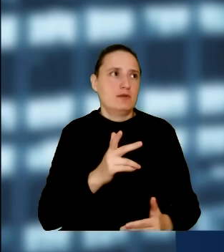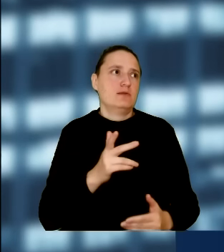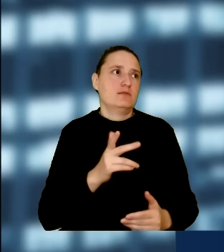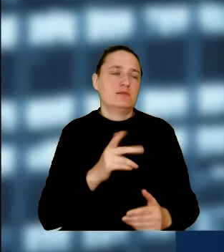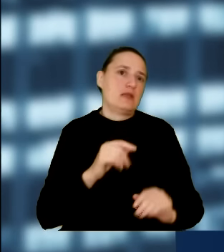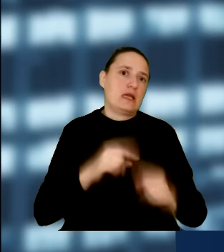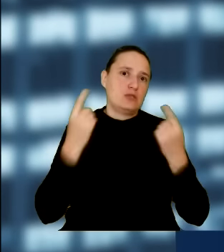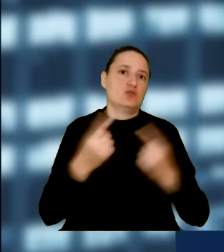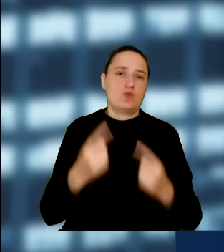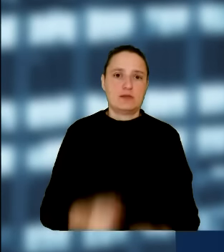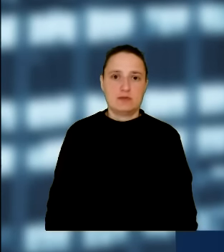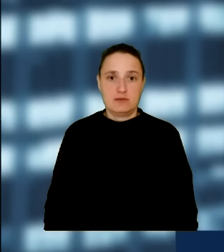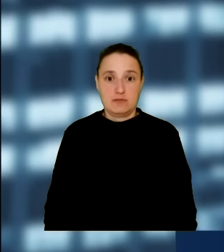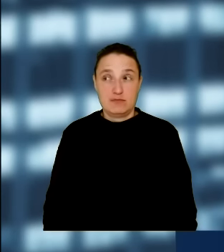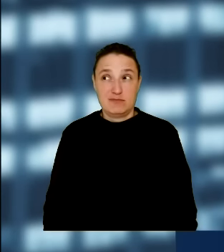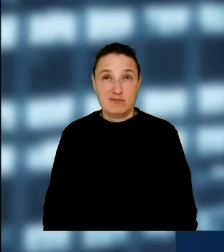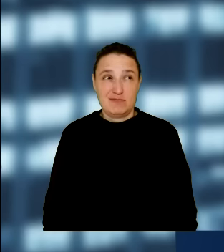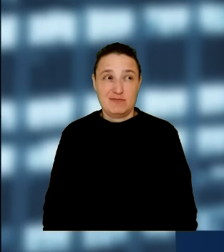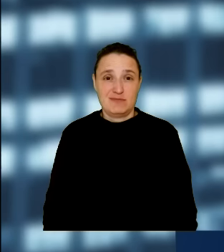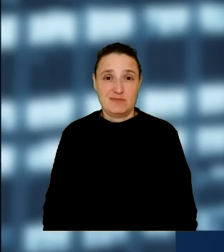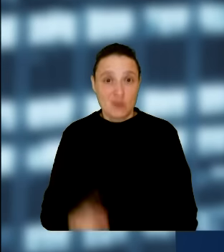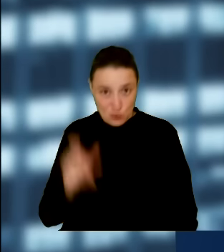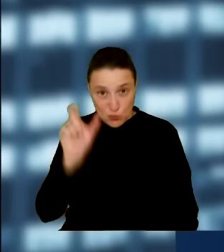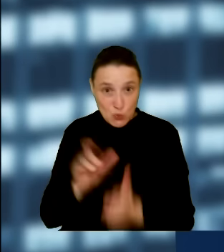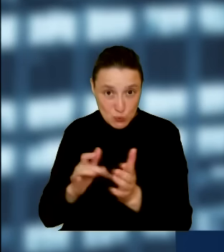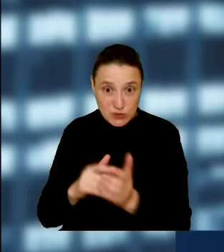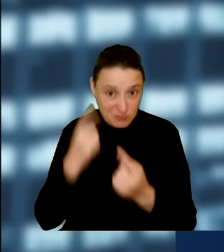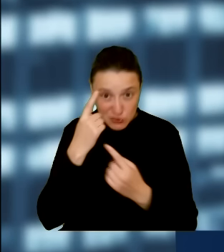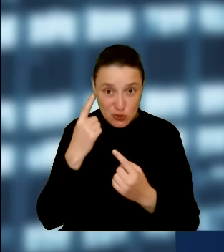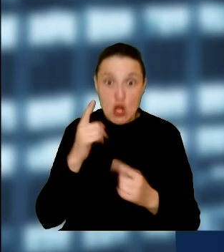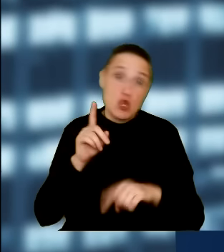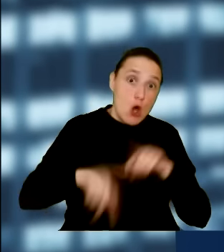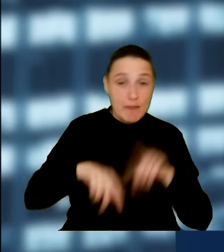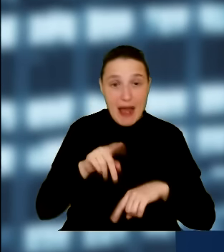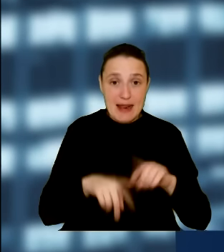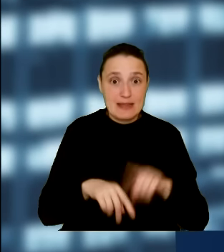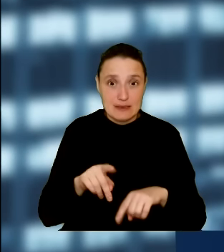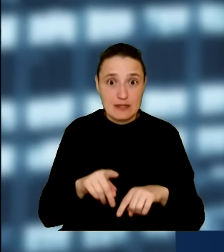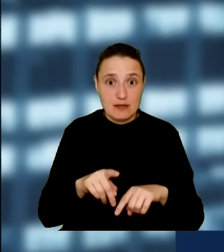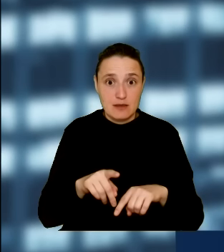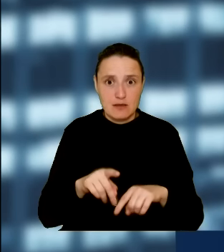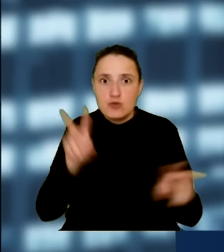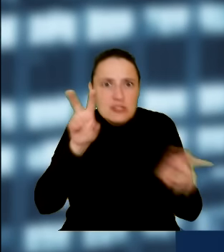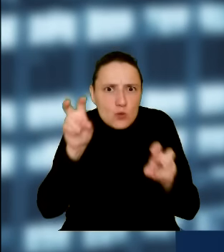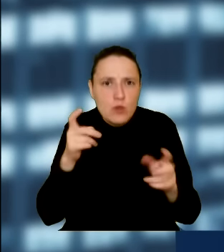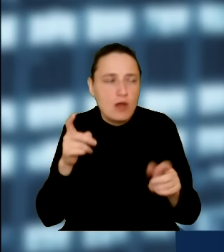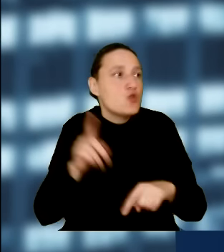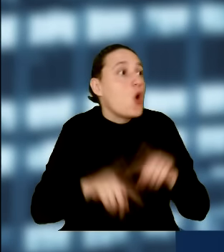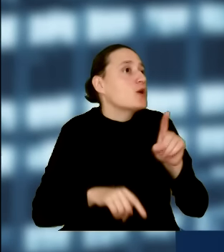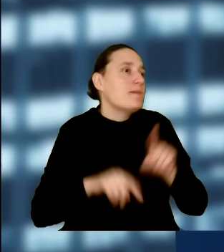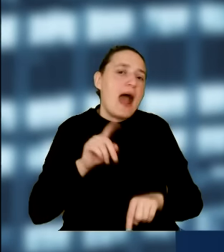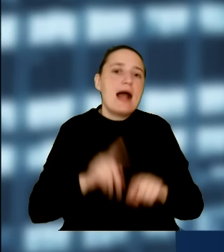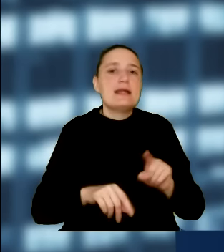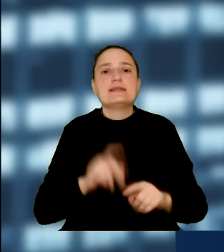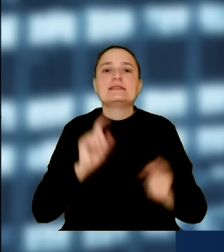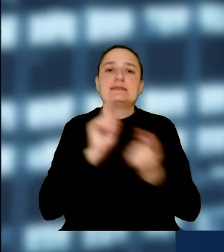zdarzeń. Według Tuska normalnym trybem, no ja cytuję, normalnym trybem jest